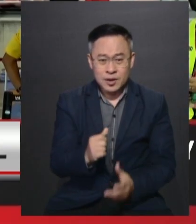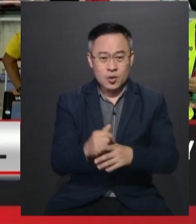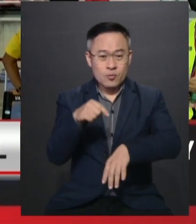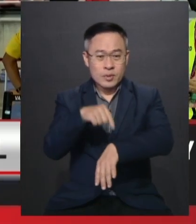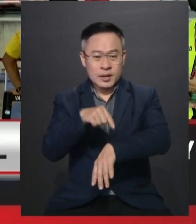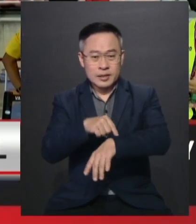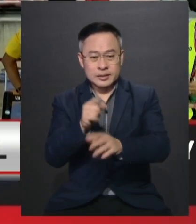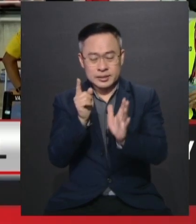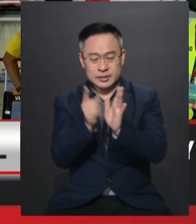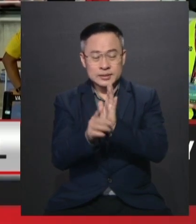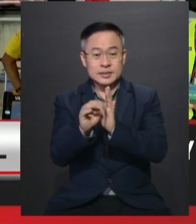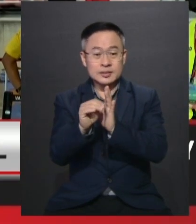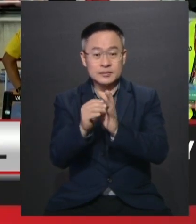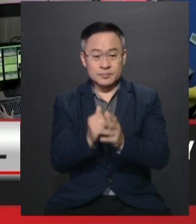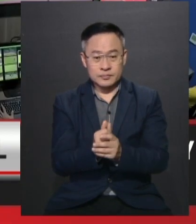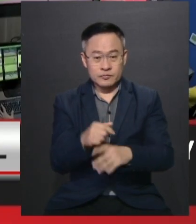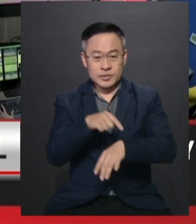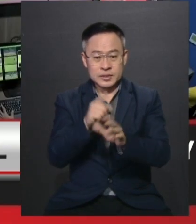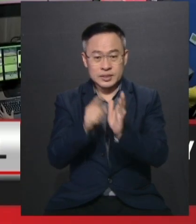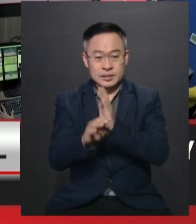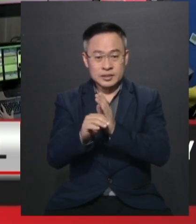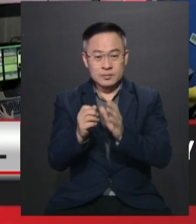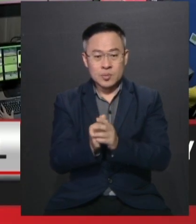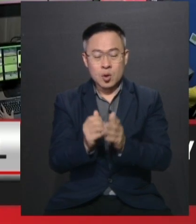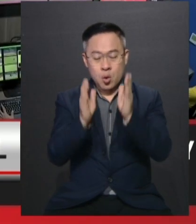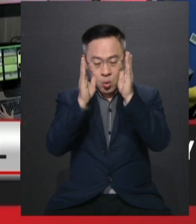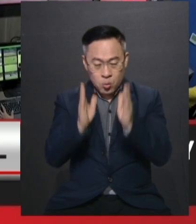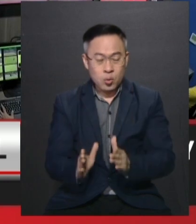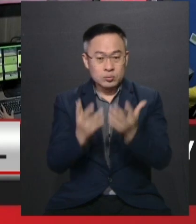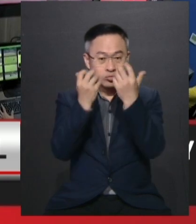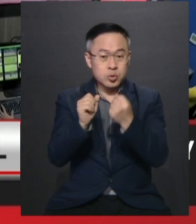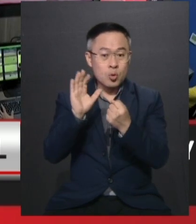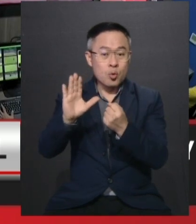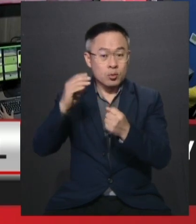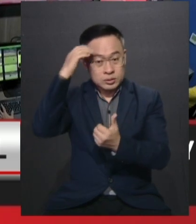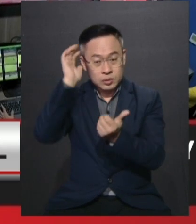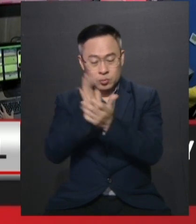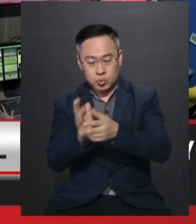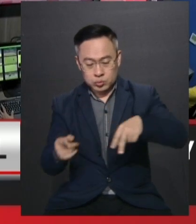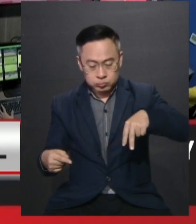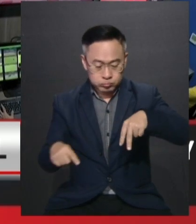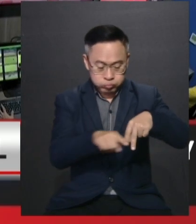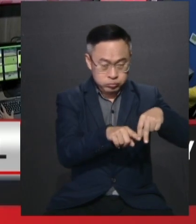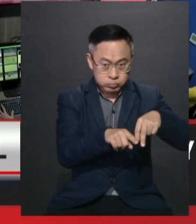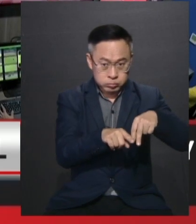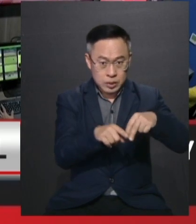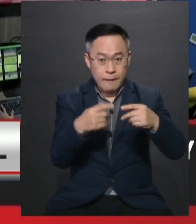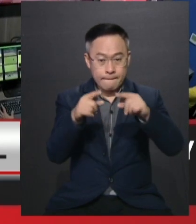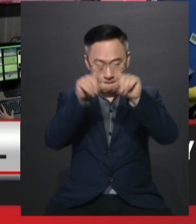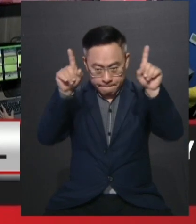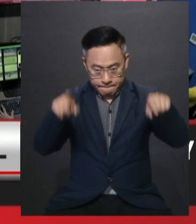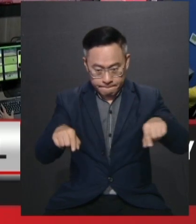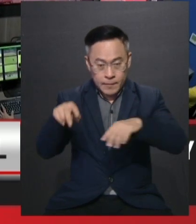40ครับสินทวีชัยไปสกัดขา Wonderหลุยส์ในกรอบเขตโทษนะฮะตอนแรกผู้ตัดสินเฉยนะครับแต่พอไปเช็ก